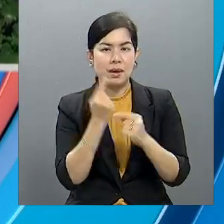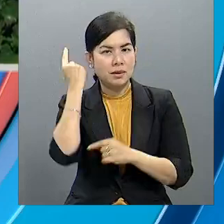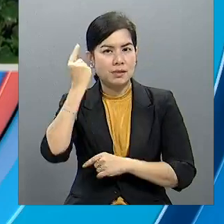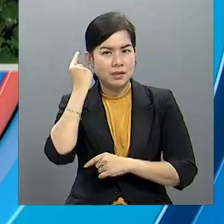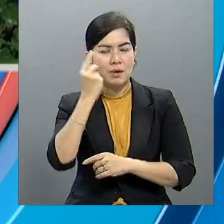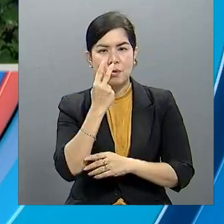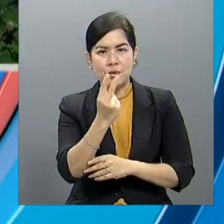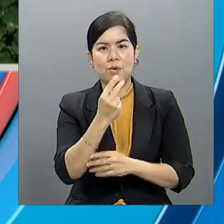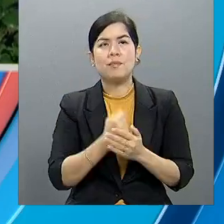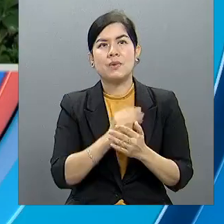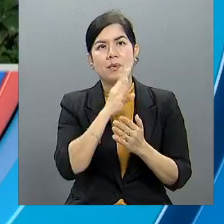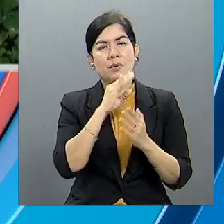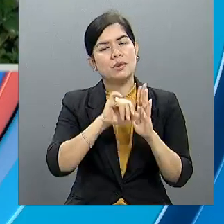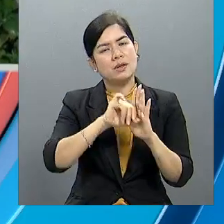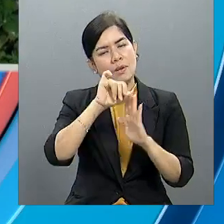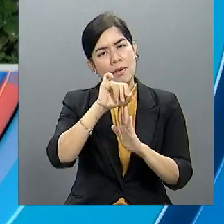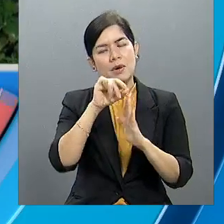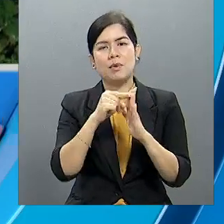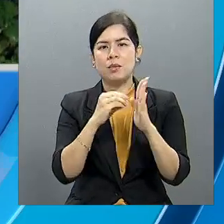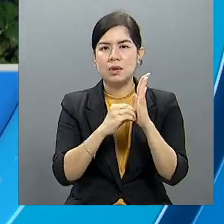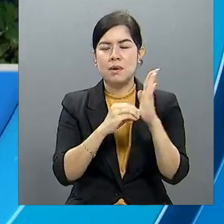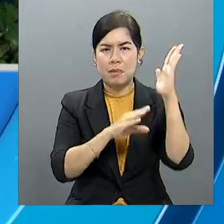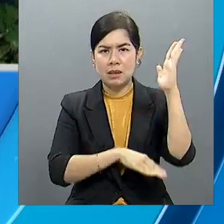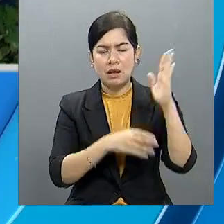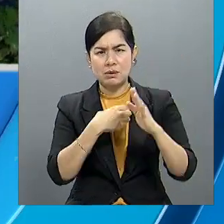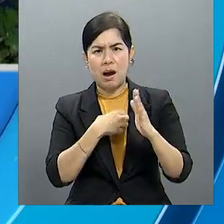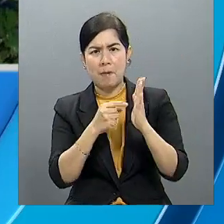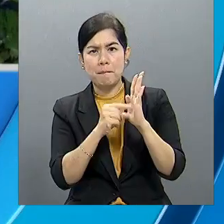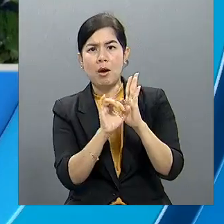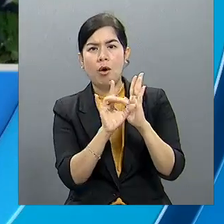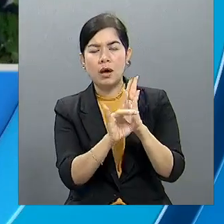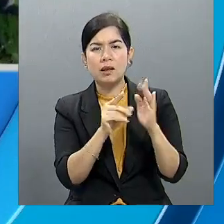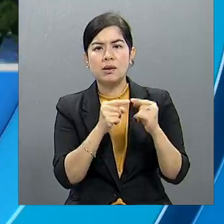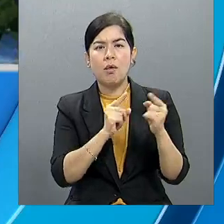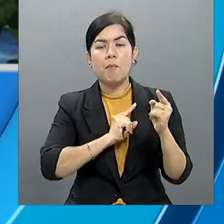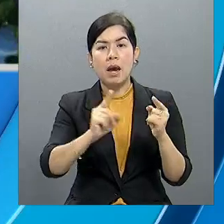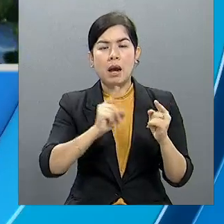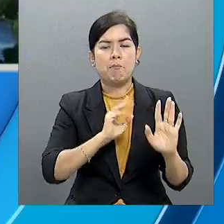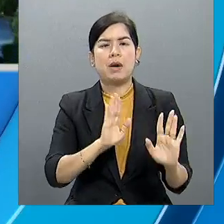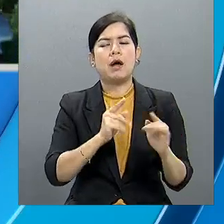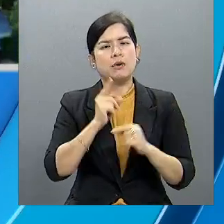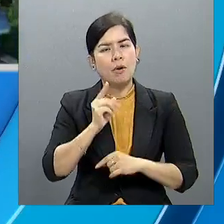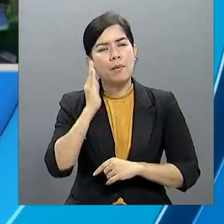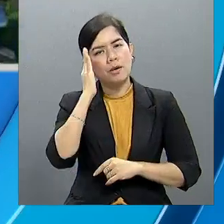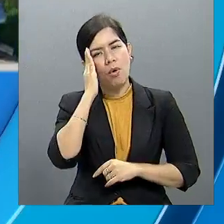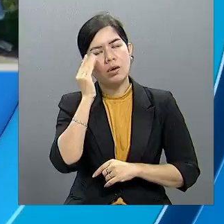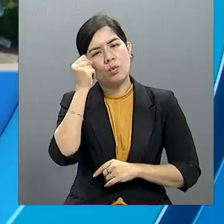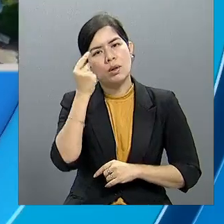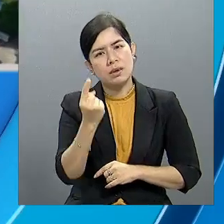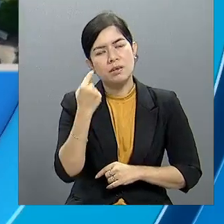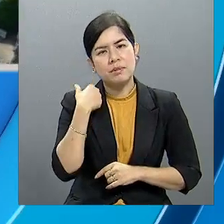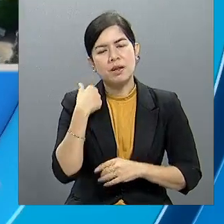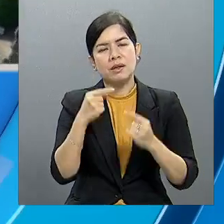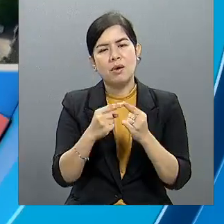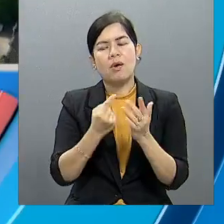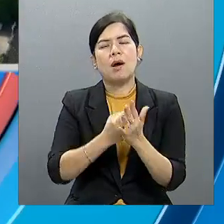งไม้กรงเทพหรอพากใต้ไปร้อย memorial ไปวนเดยวกลับไม่ได้อยแลต้ไปนอนมัก็จะทำไม่เกิดการหมนเวีนของเศษฐกิไม